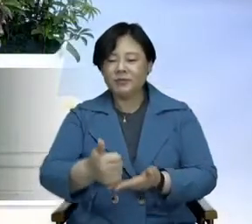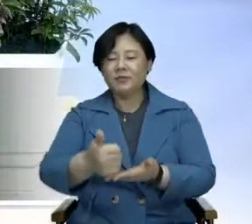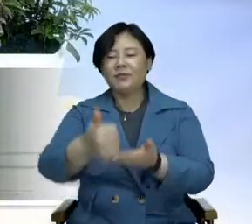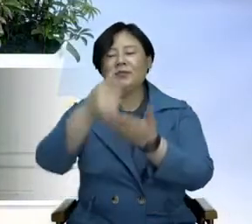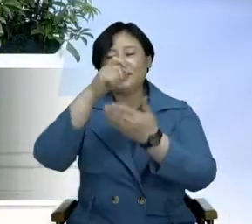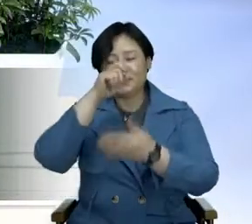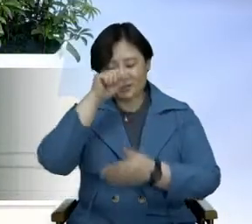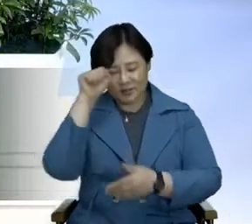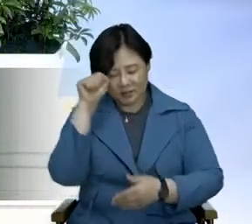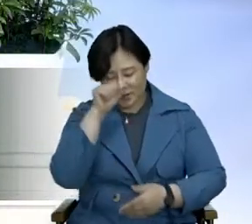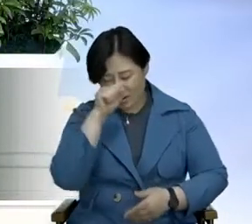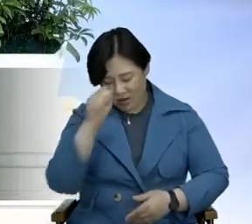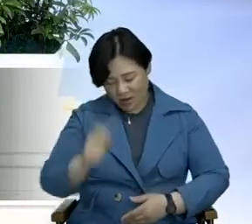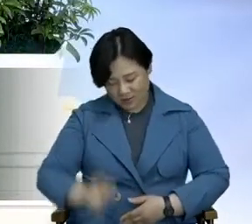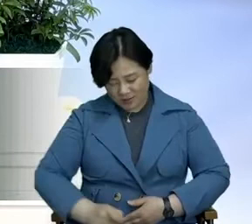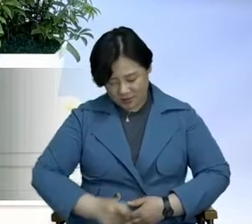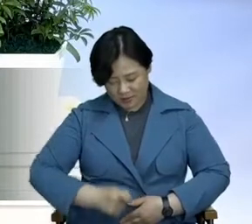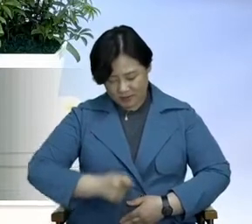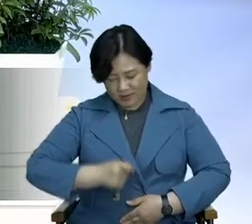주님은